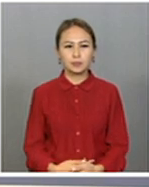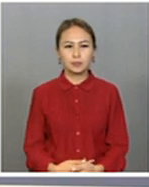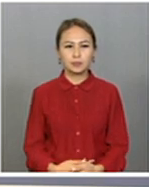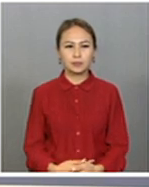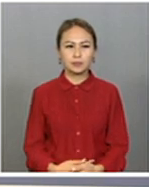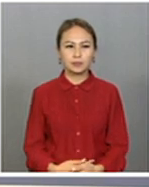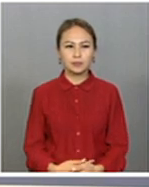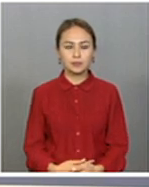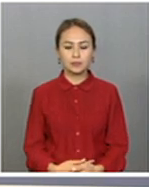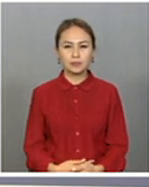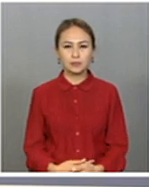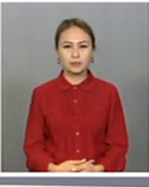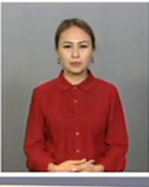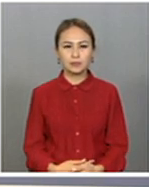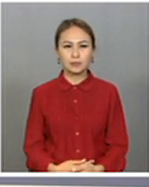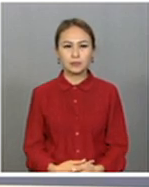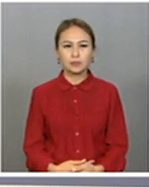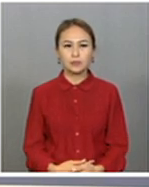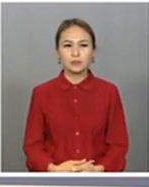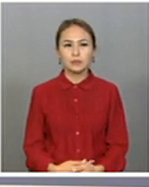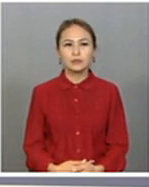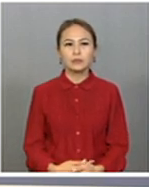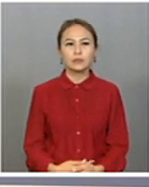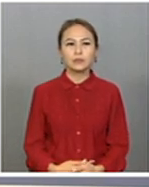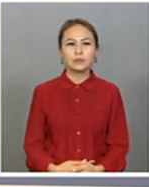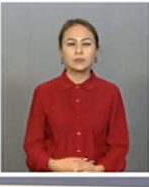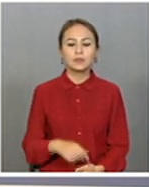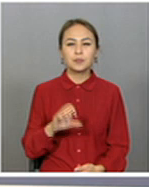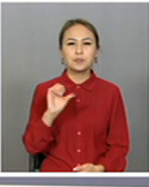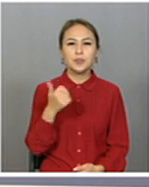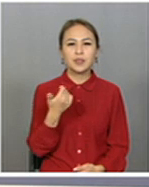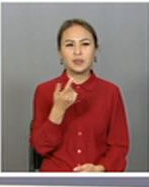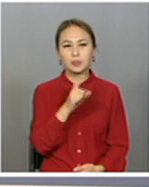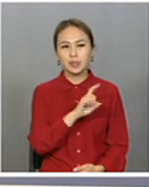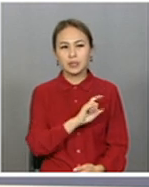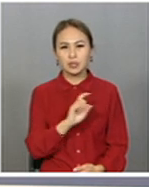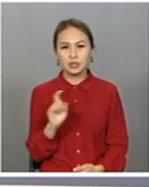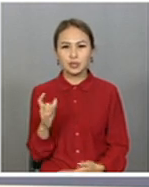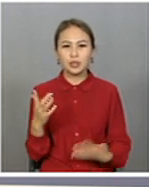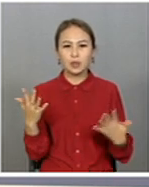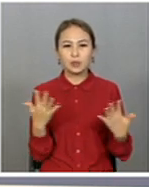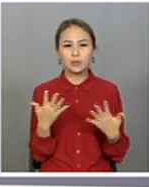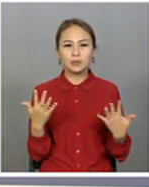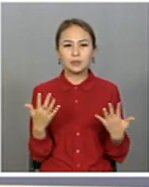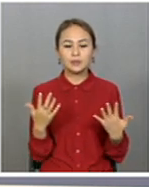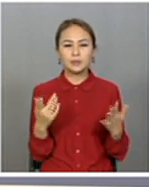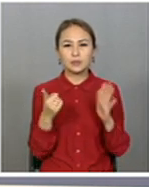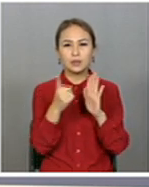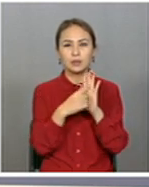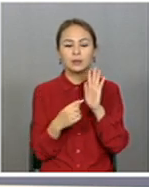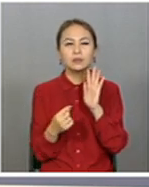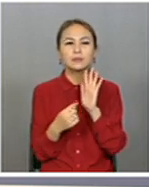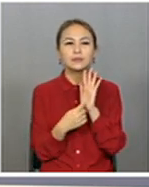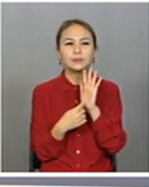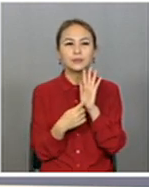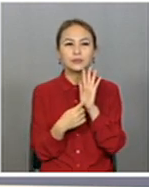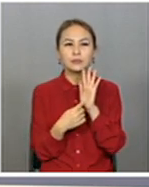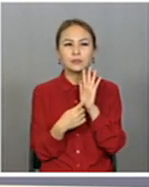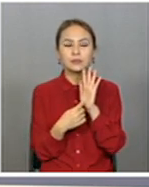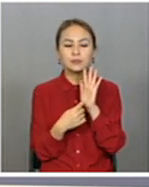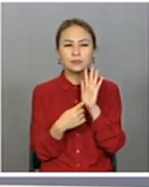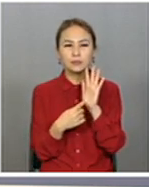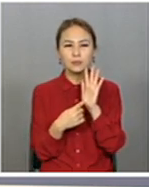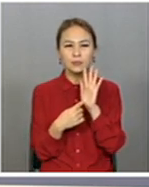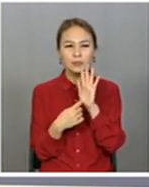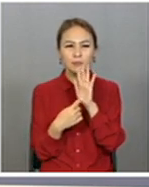природы. Итак, первое предложение у нас какое, ребята? Правильно, восклицательное, стоит